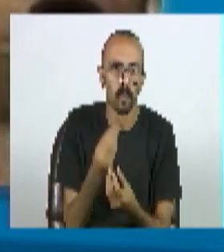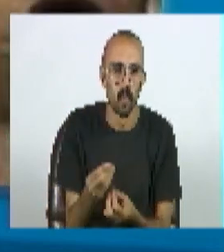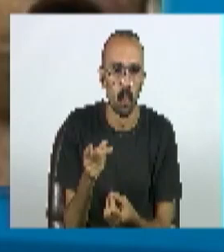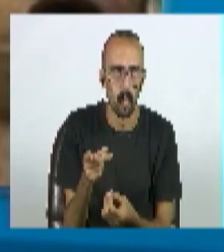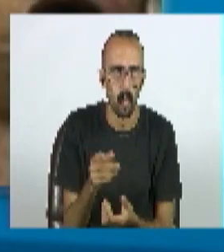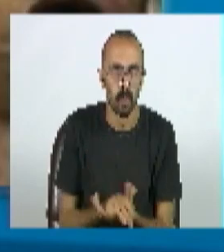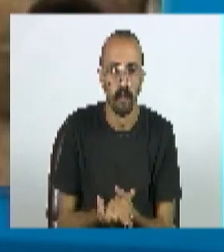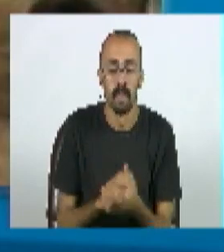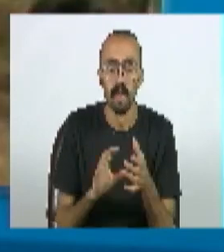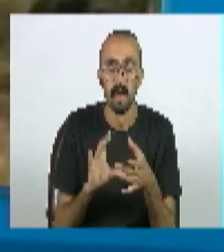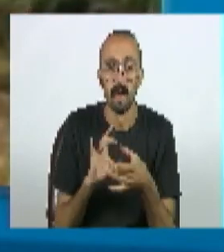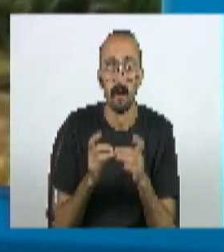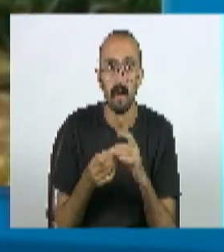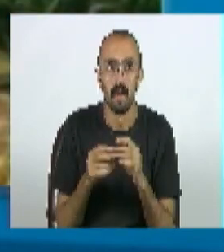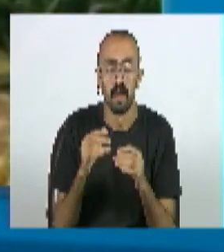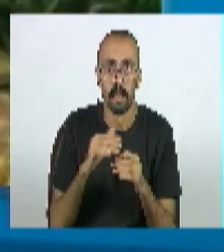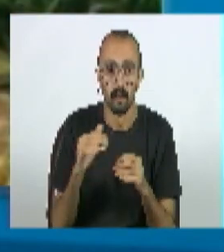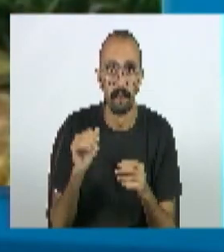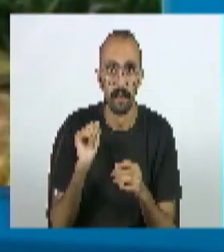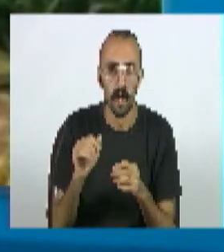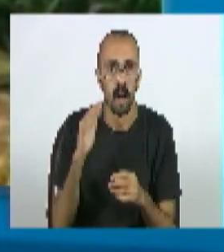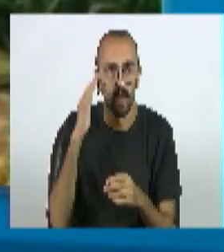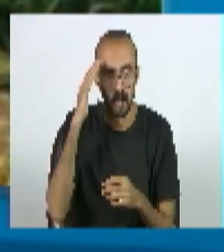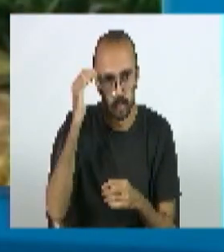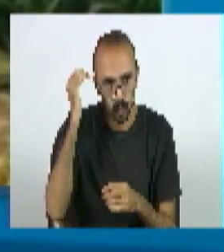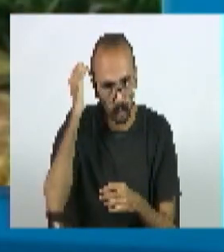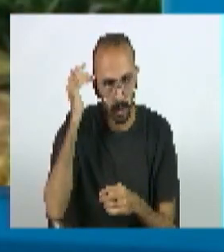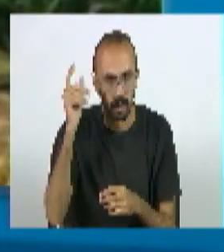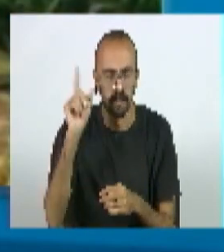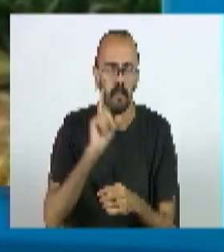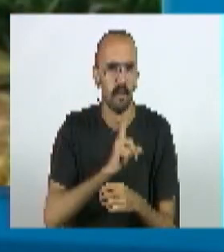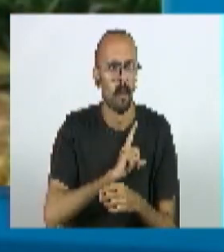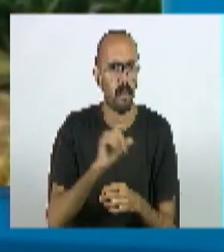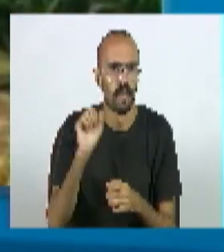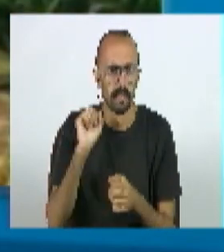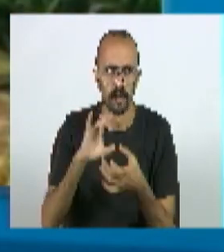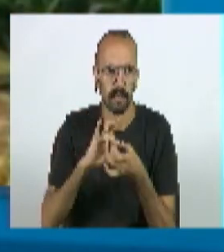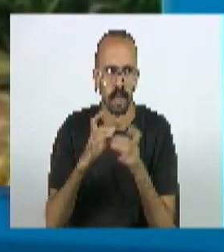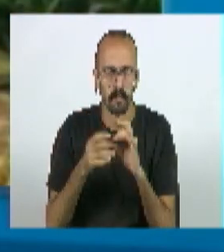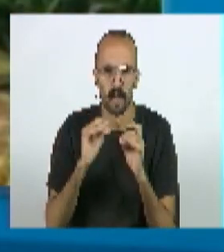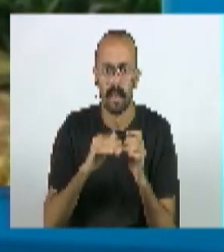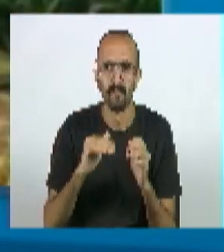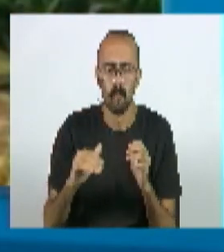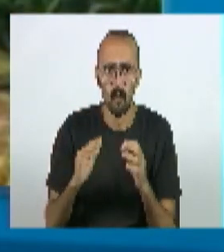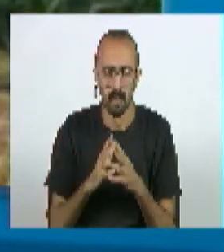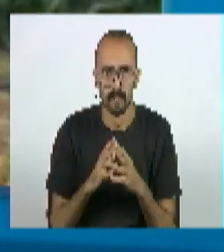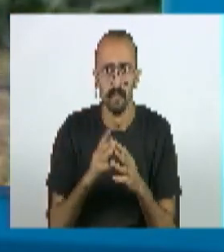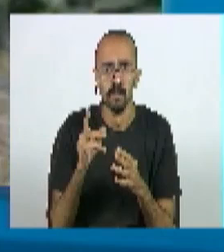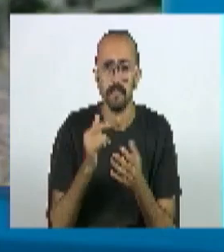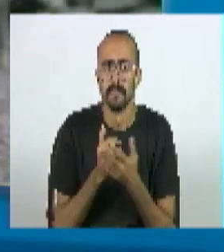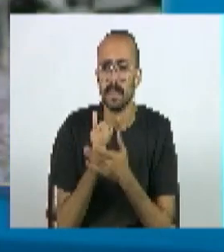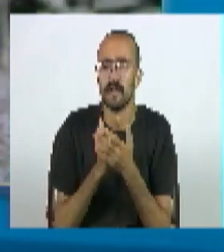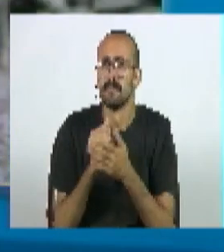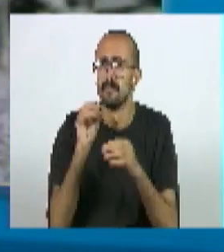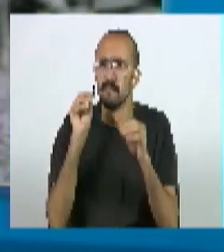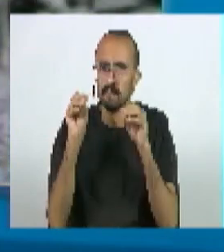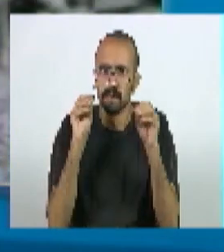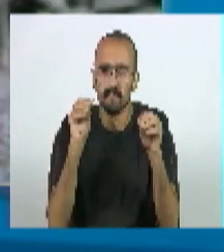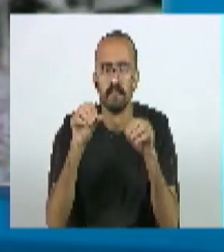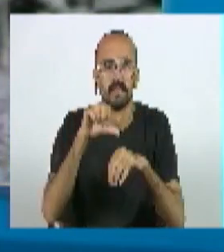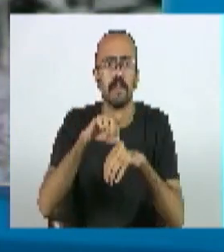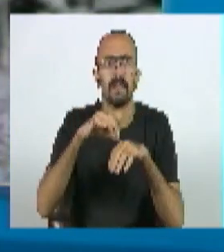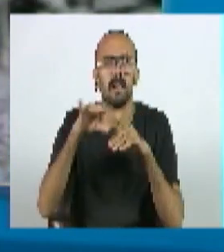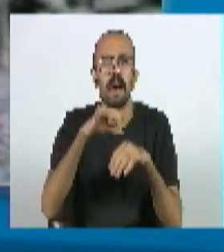جمعية الطفولة والتنمية بأسيوط، ودي من الجامعات الكبيرة والعريقة، وبتدير مدارس مجتمعية، مدارس موجودة في